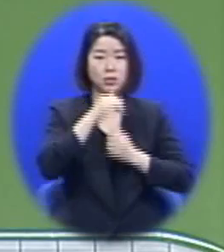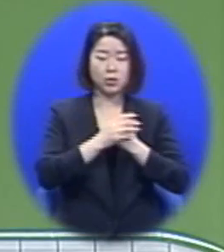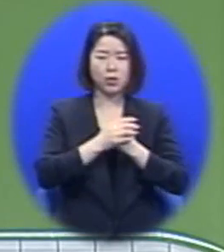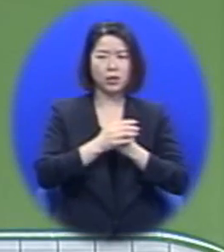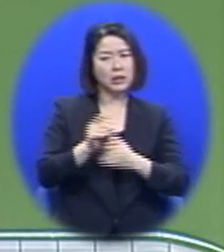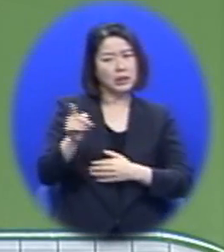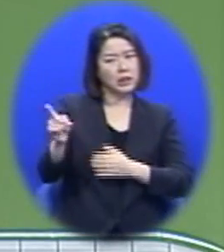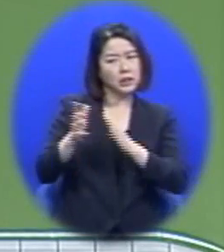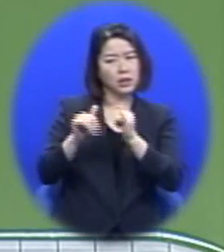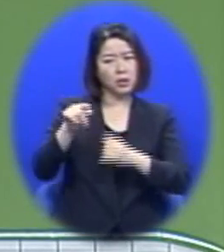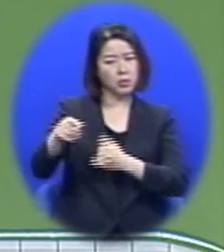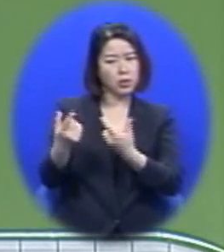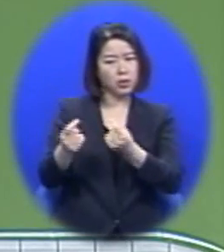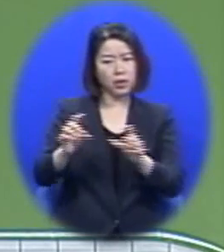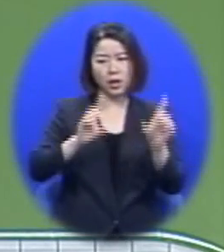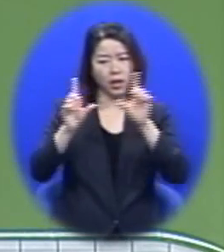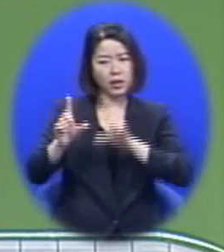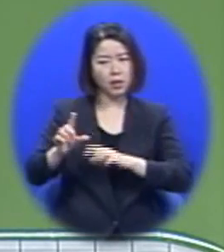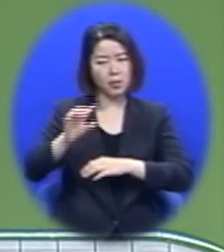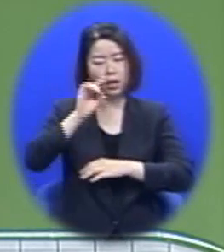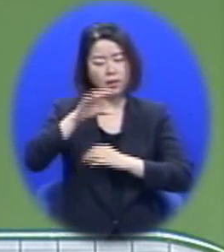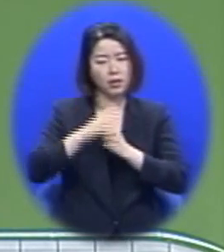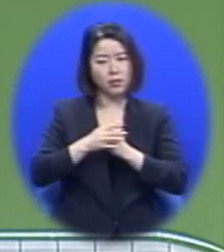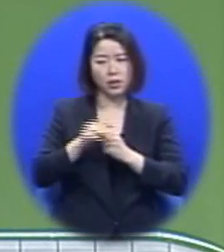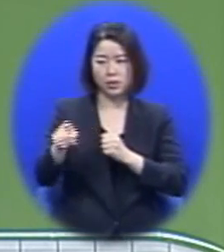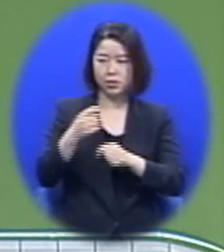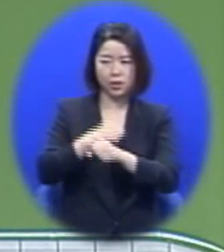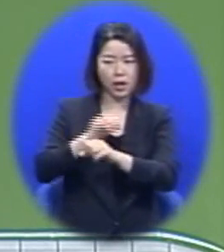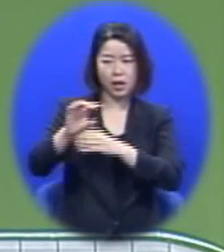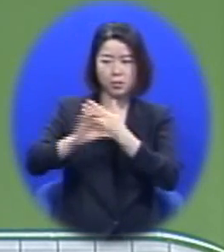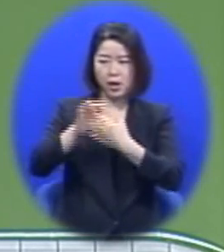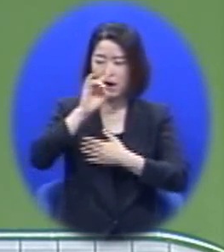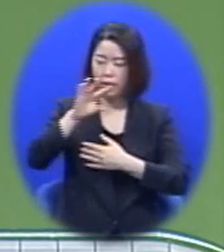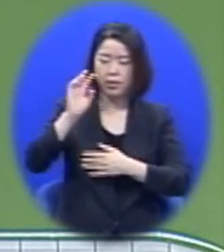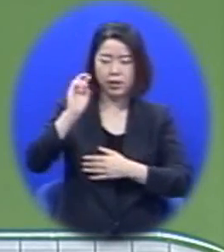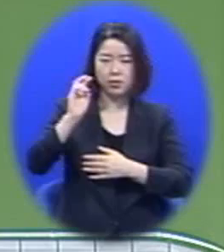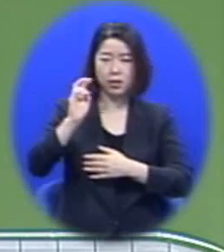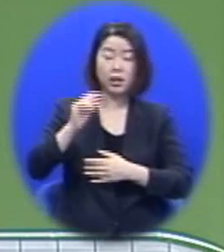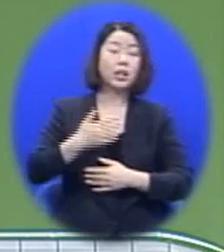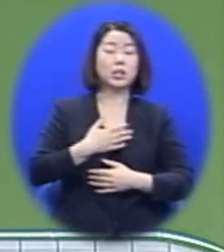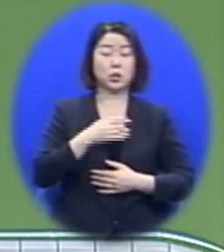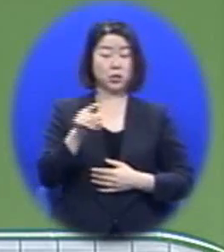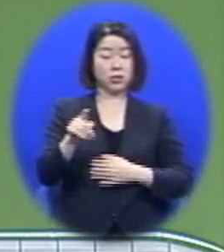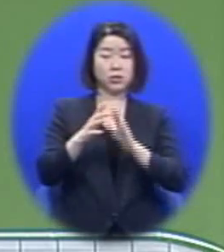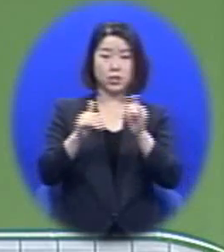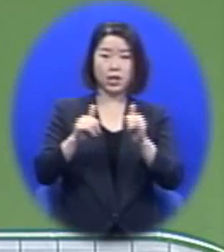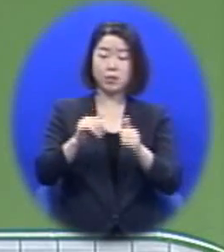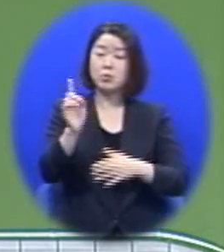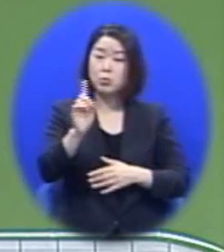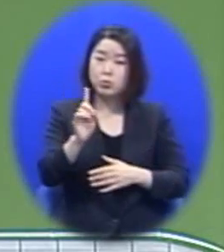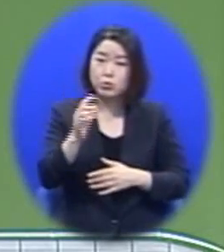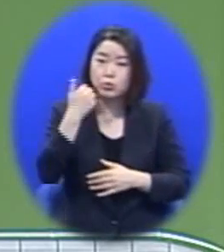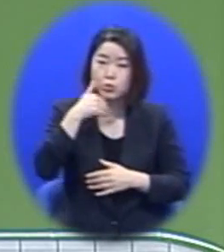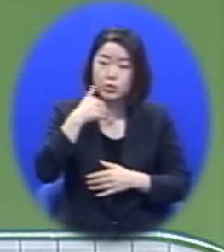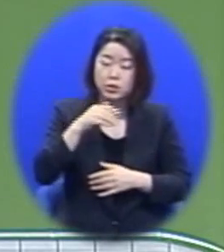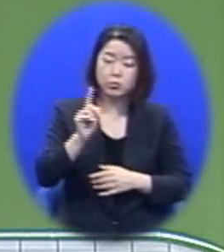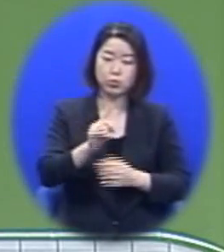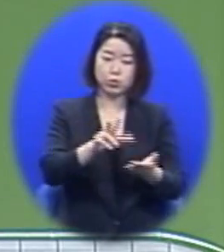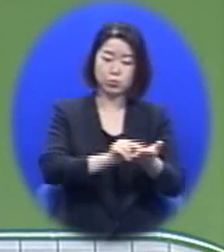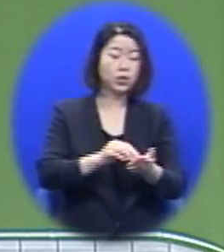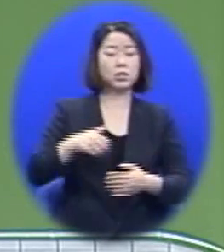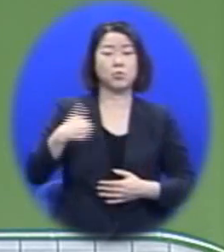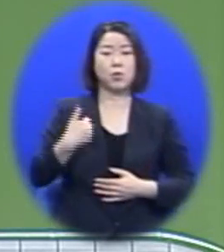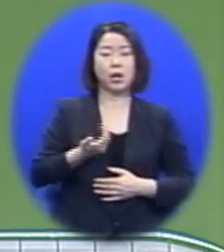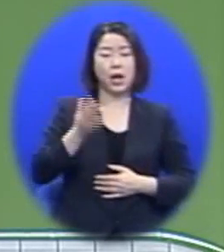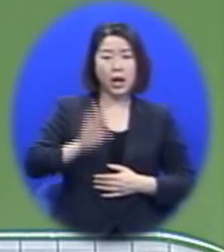하면 안 되는데, 저 사람 저렇게 하면 안 되는데, 저는 그 사람이 누군지 어떤 문제인지도 몰라요.